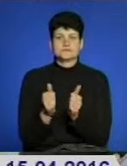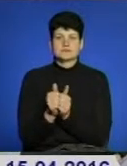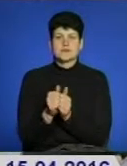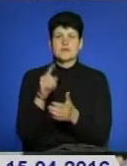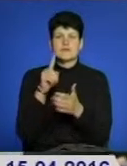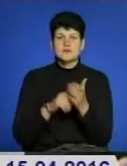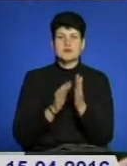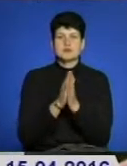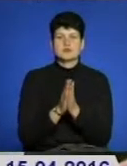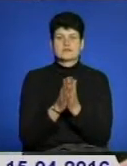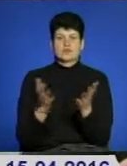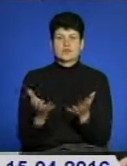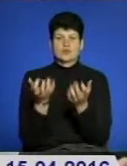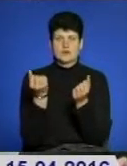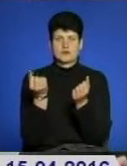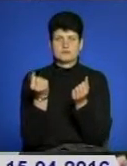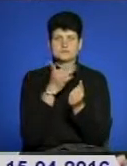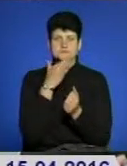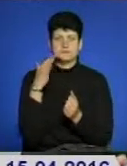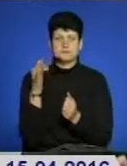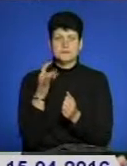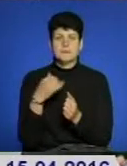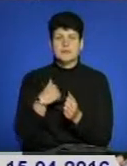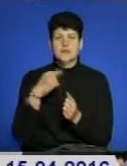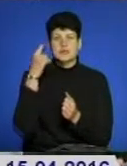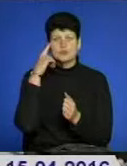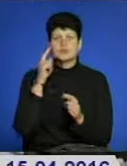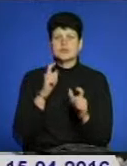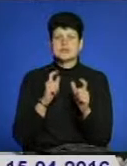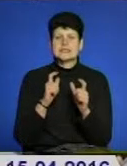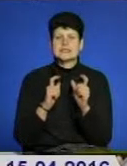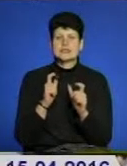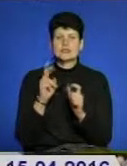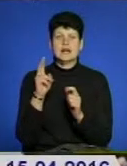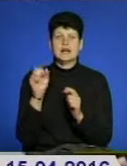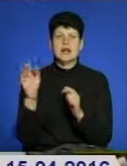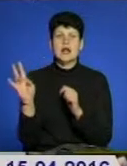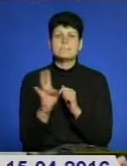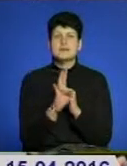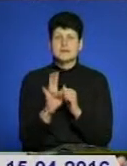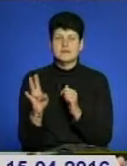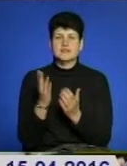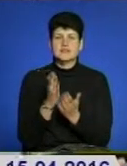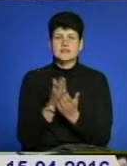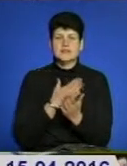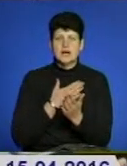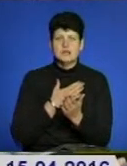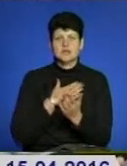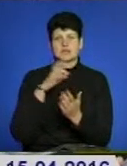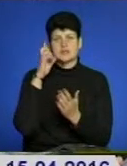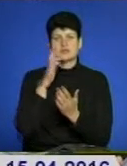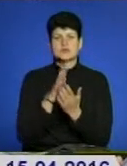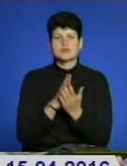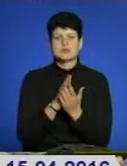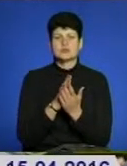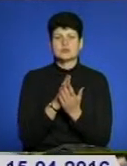молитва рятувала не раз. Я думаю, що інститут капеланства, який наші державні чиновники хочуть завести, я думаю, це було